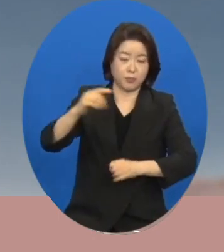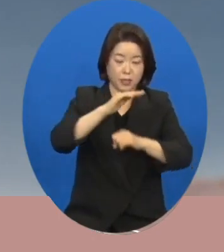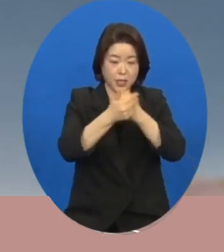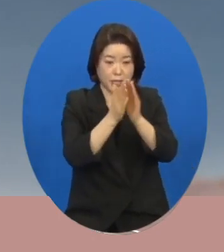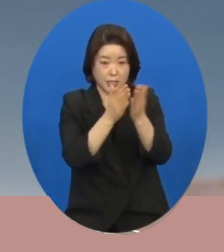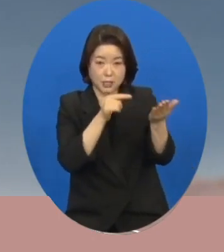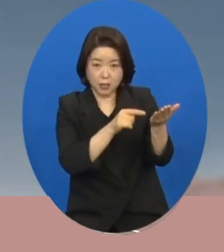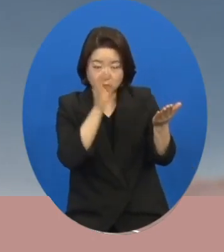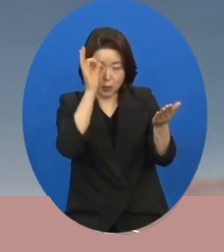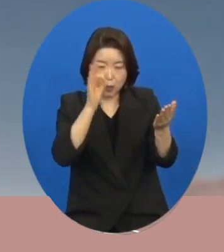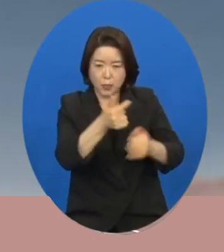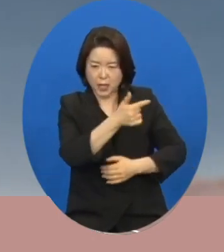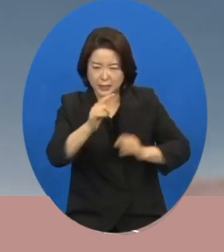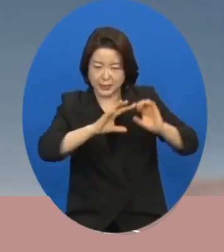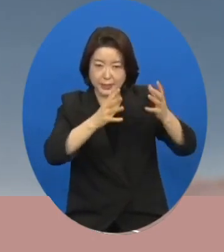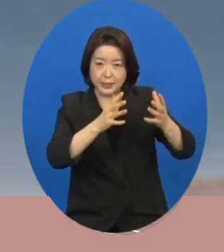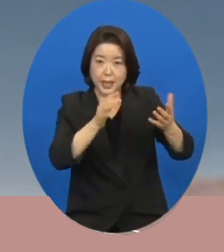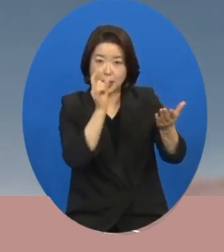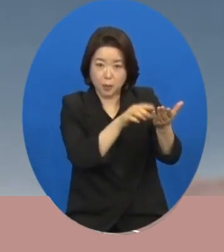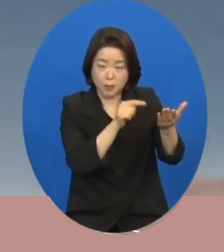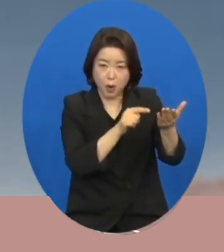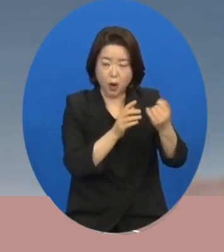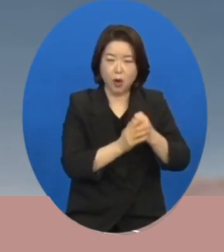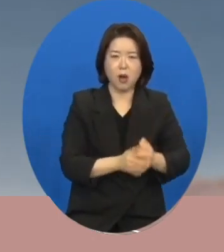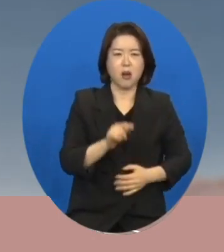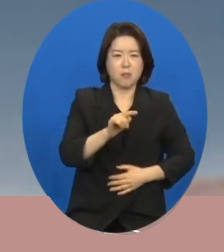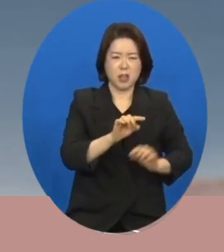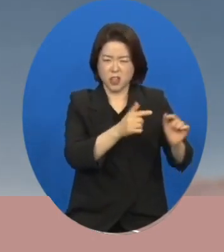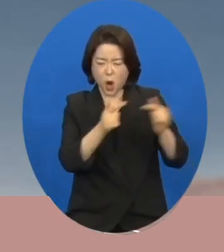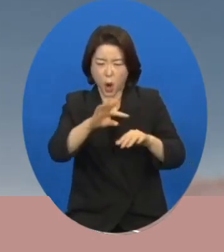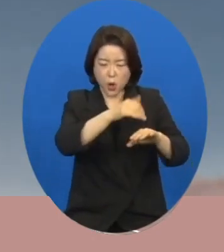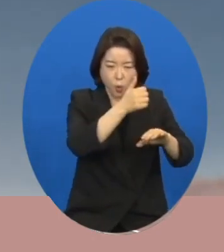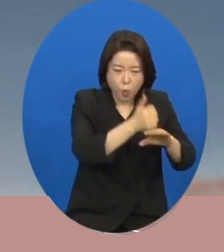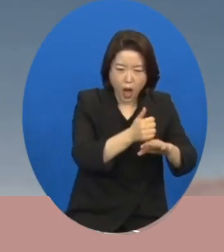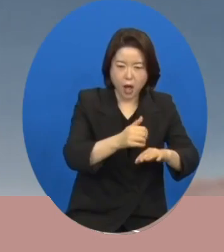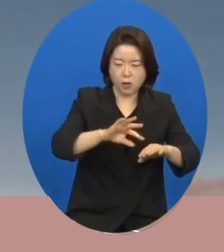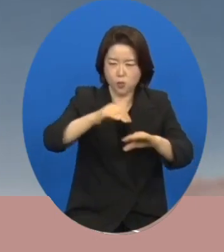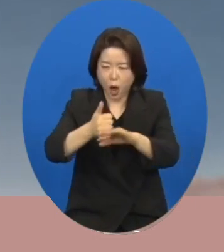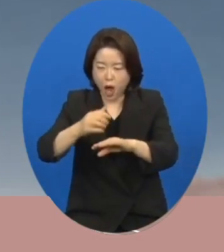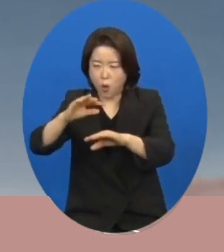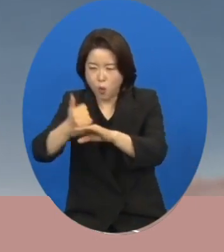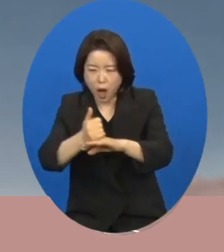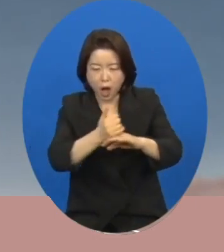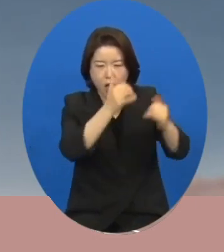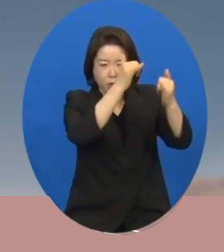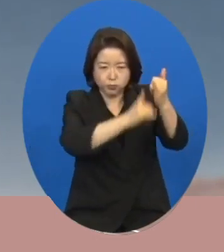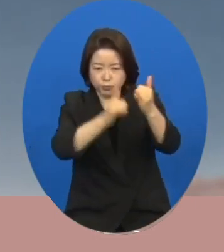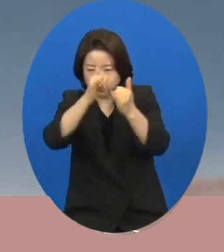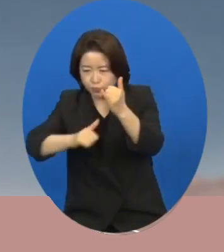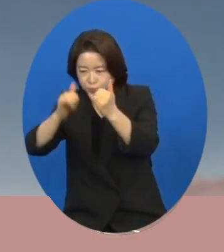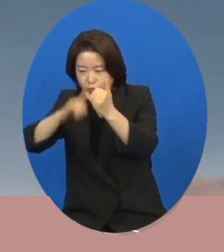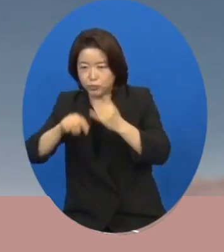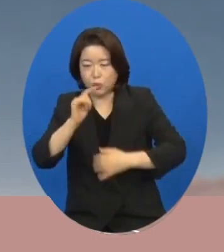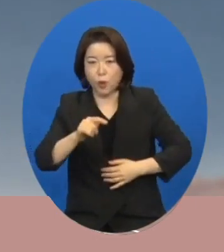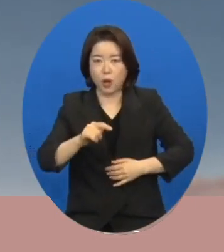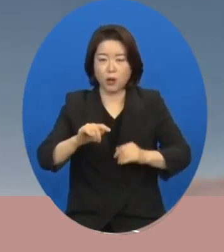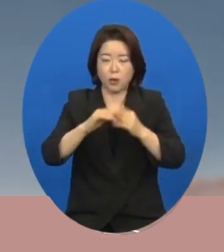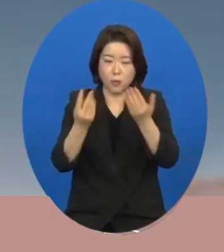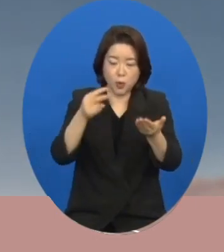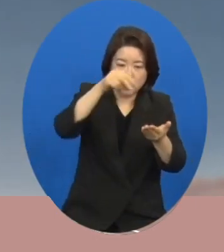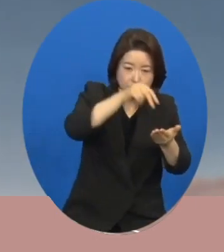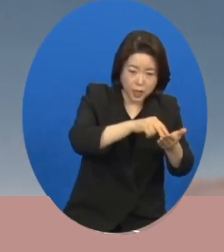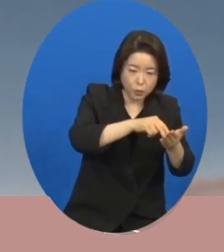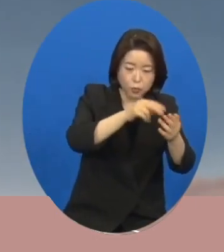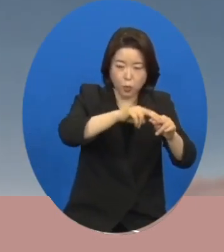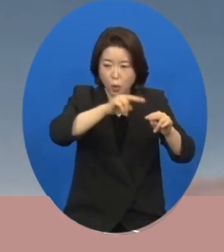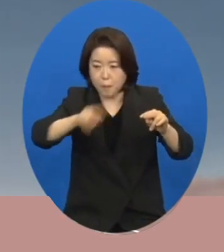나오지만이 바로한 고레스 왕 뭐 다리우스왕 아닥사스토랑이 모든 왕들을 세우고 또한